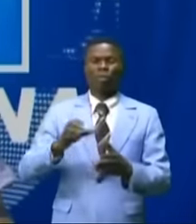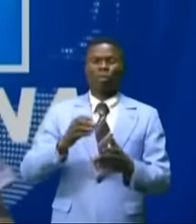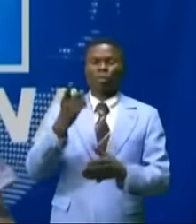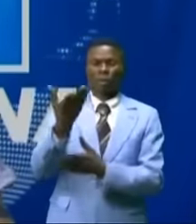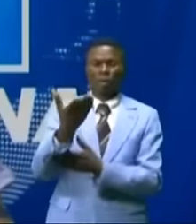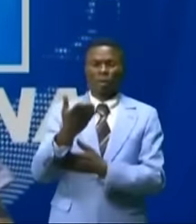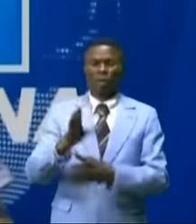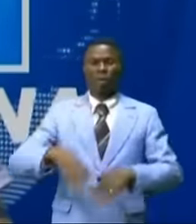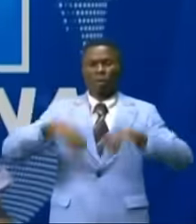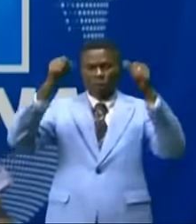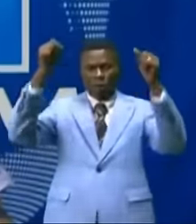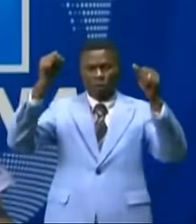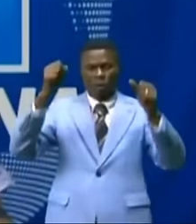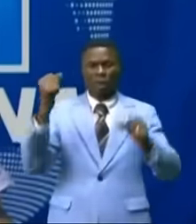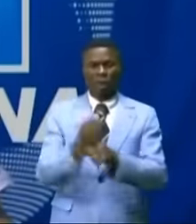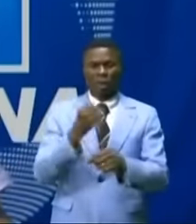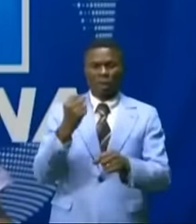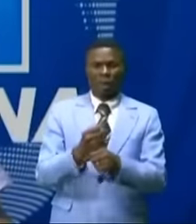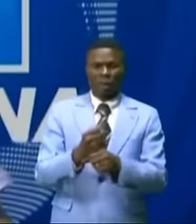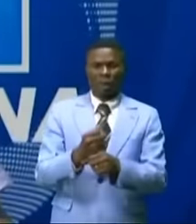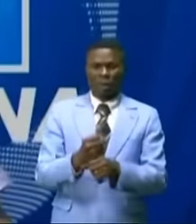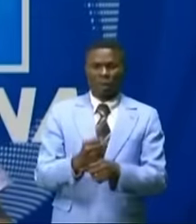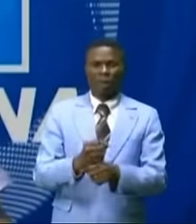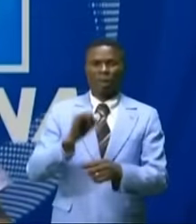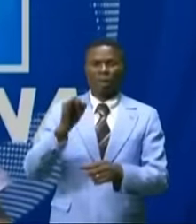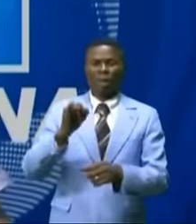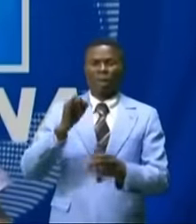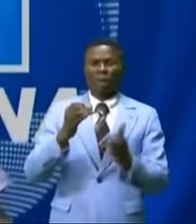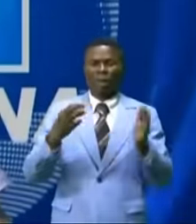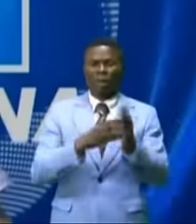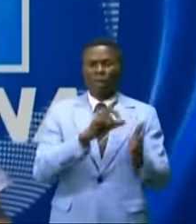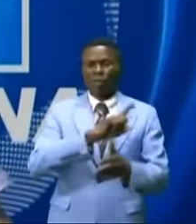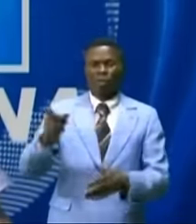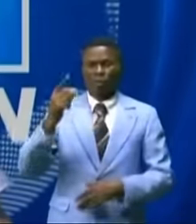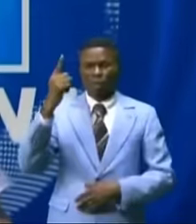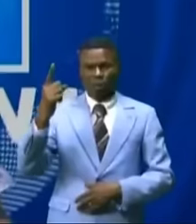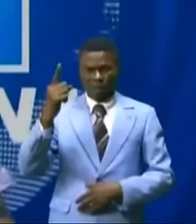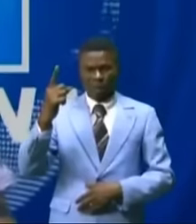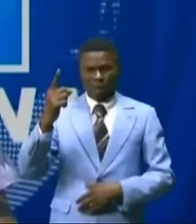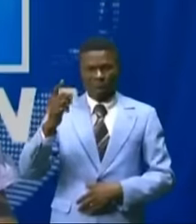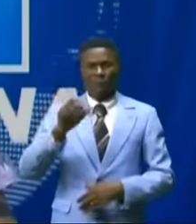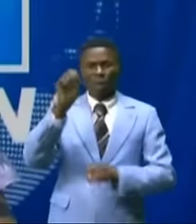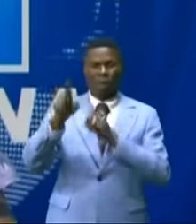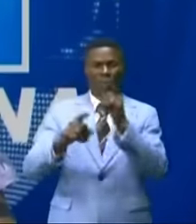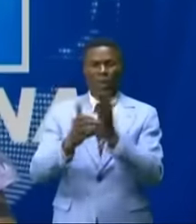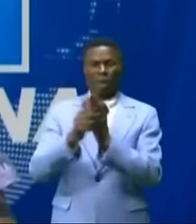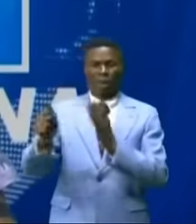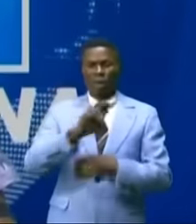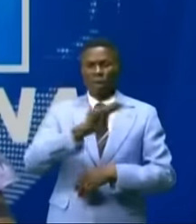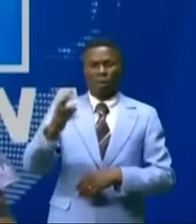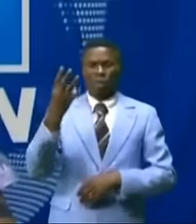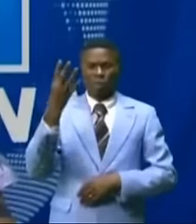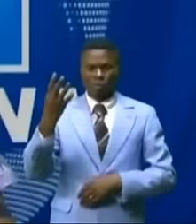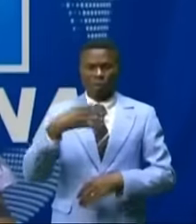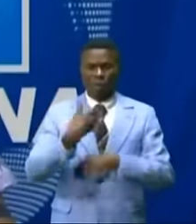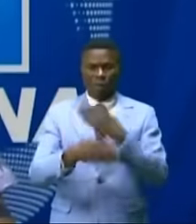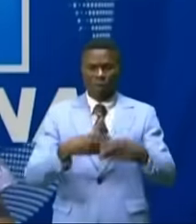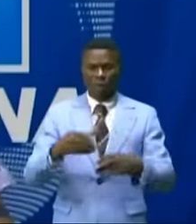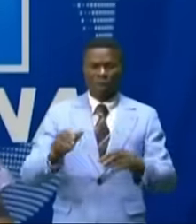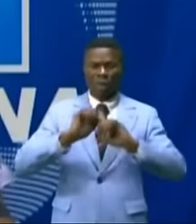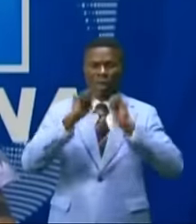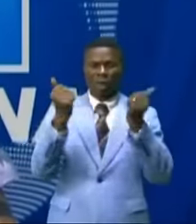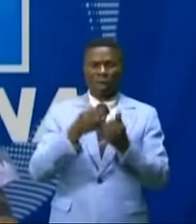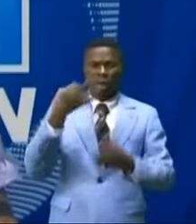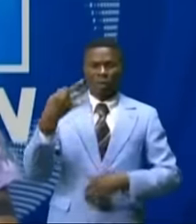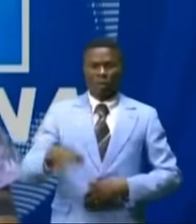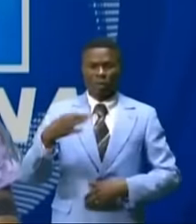la validité de son certificat ISO 9001, résultat de l'audit qualité 2024 réalisé par l'Agence